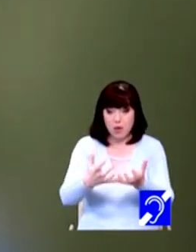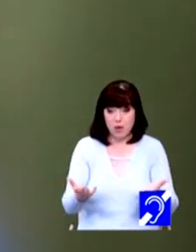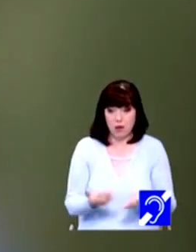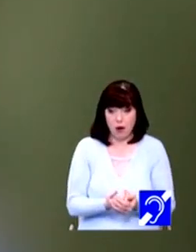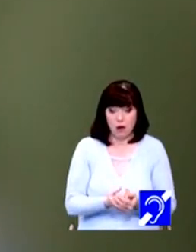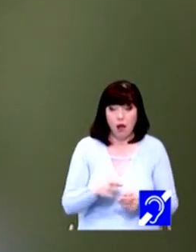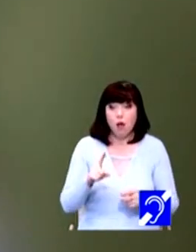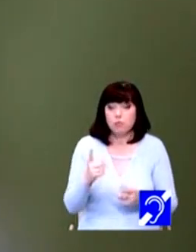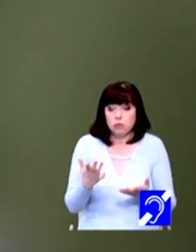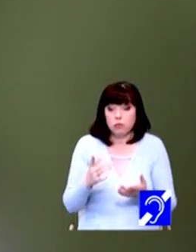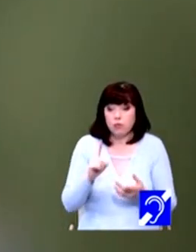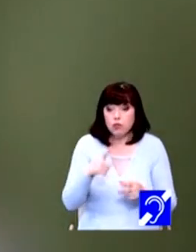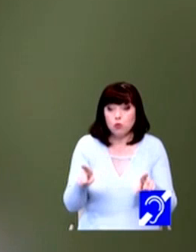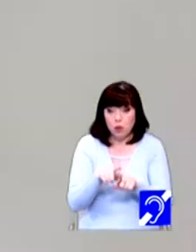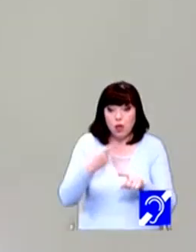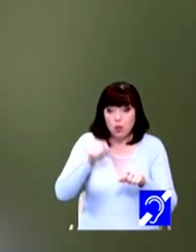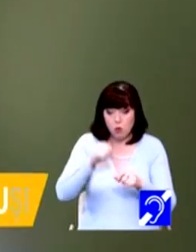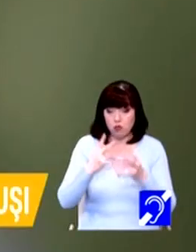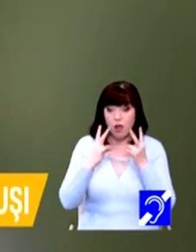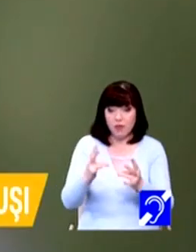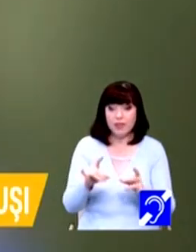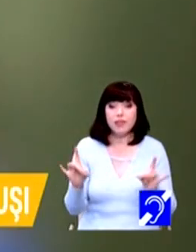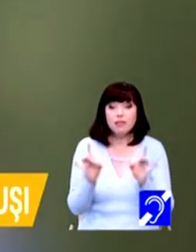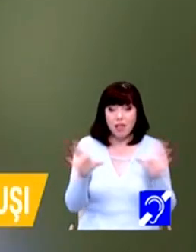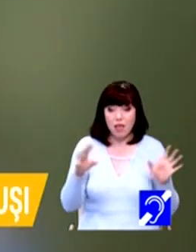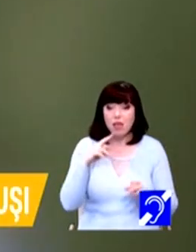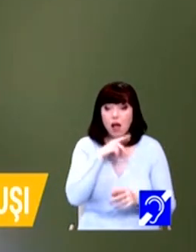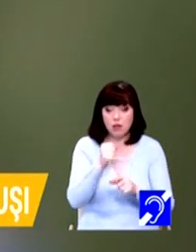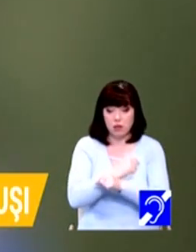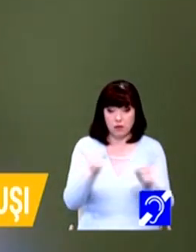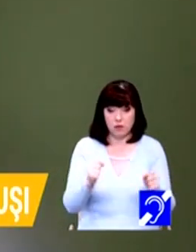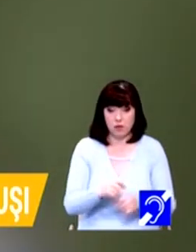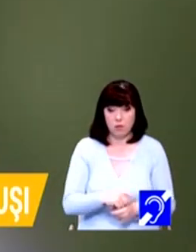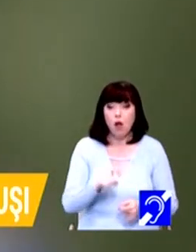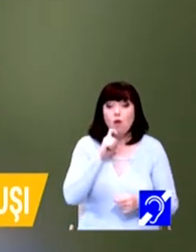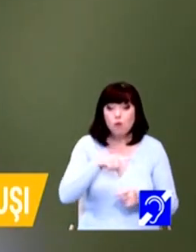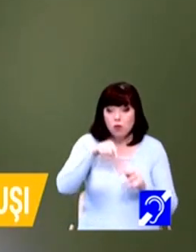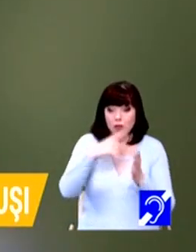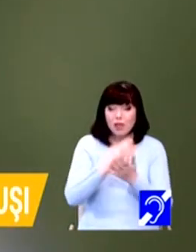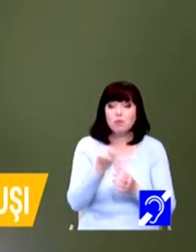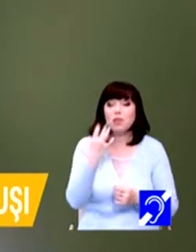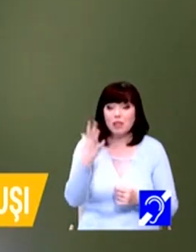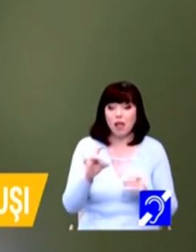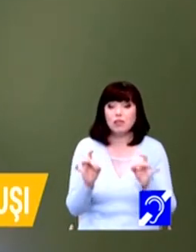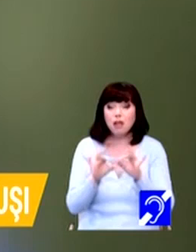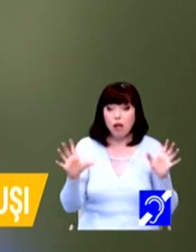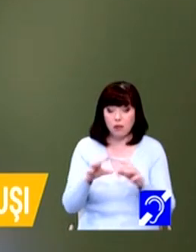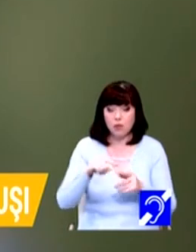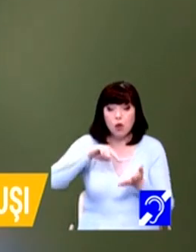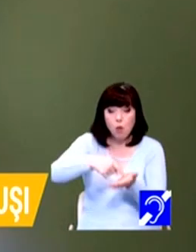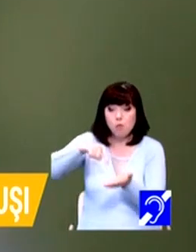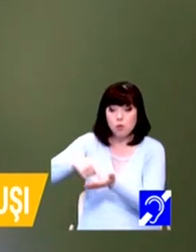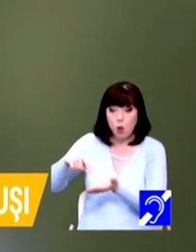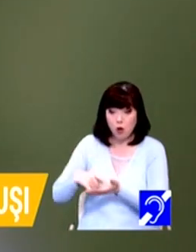держава-терорист вдалася і до ядерного терору. Україна – це 15 атомних блоків. Якщо буде вибух, це